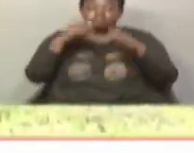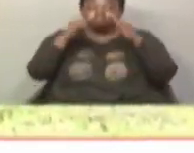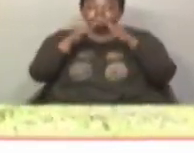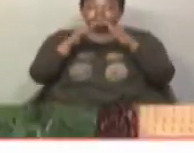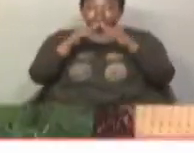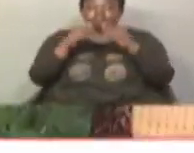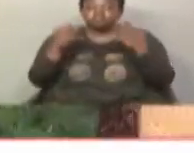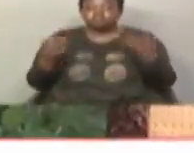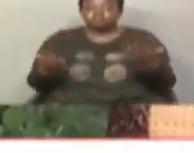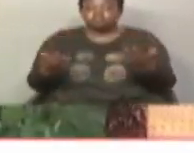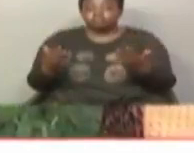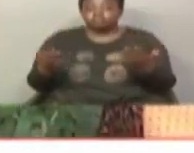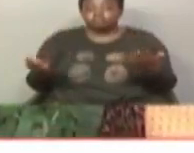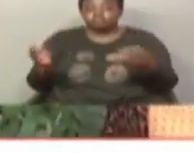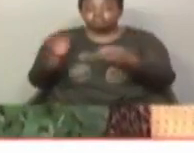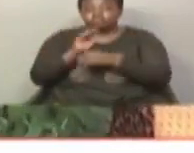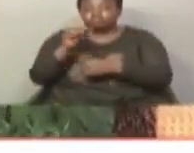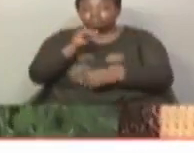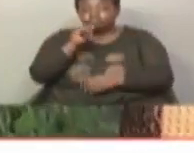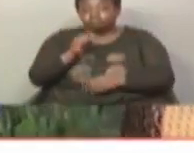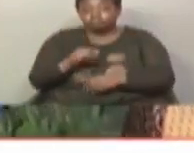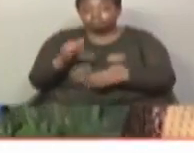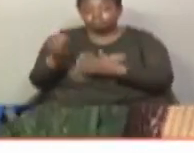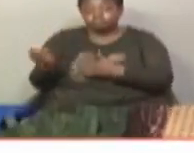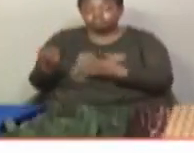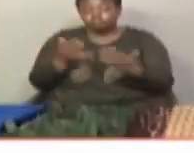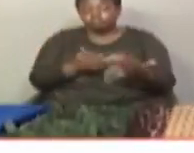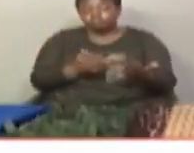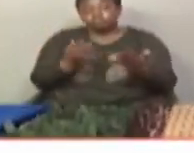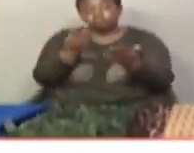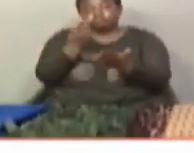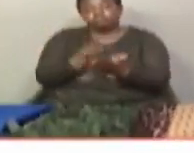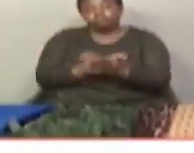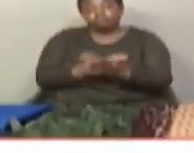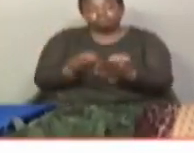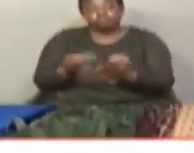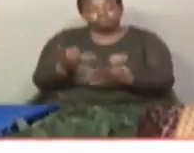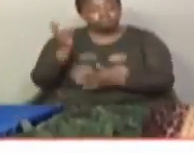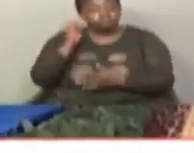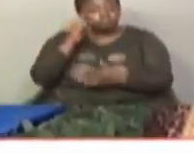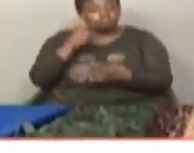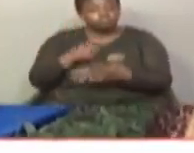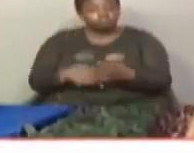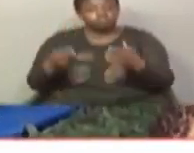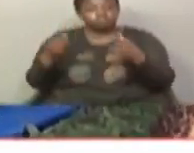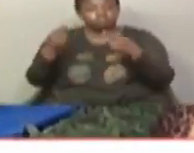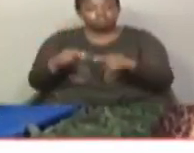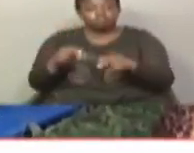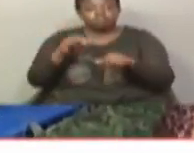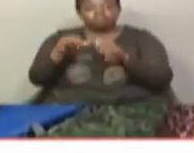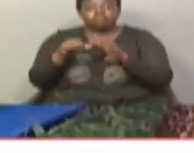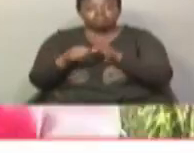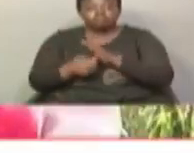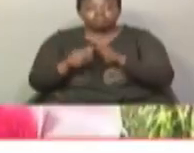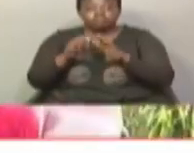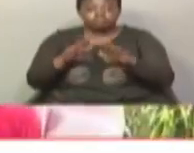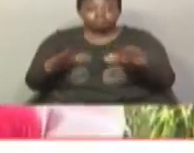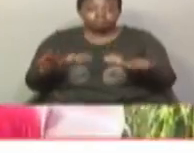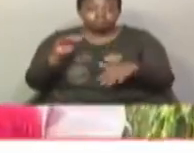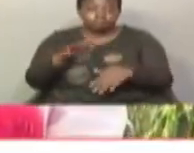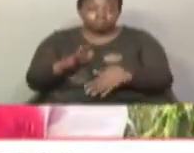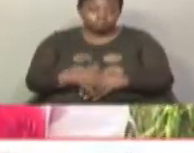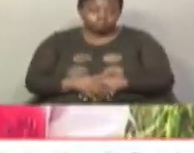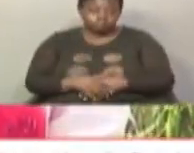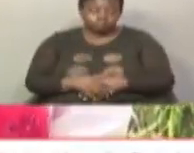genali mwawo mulukiko nwali omukadalitiddwa nga likundiri okuliza ebigenda masiku nsonga zettaka lino tata